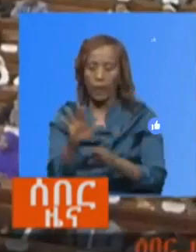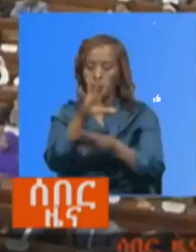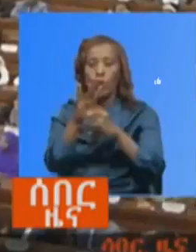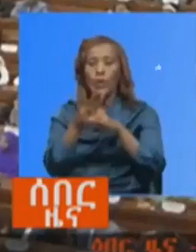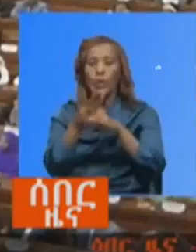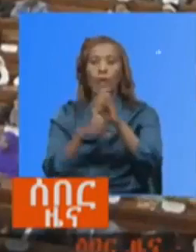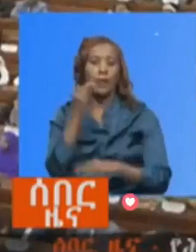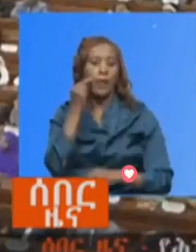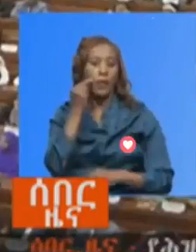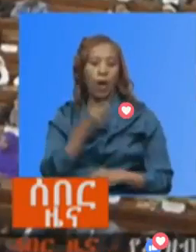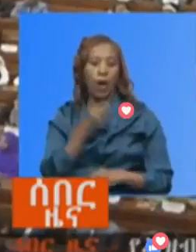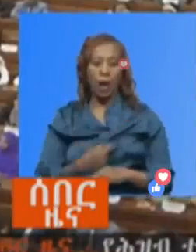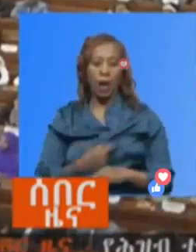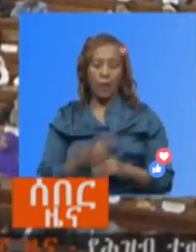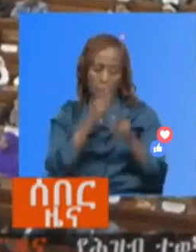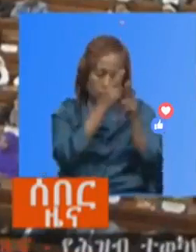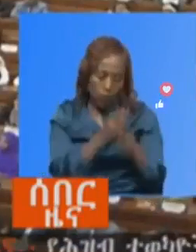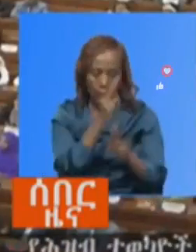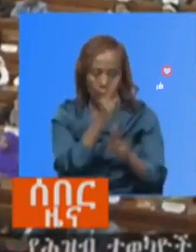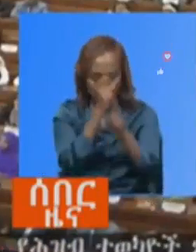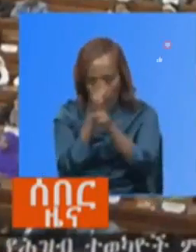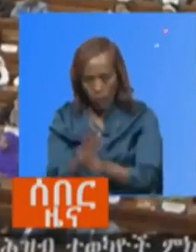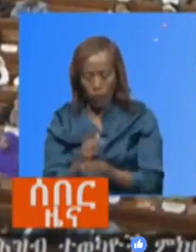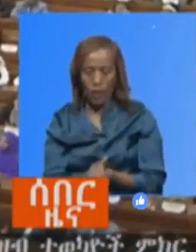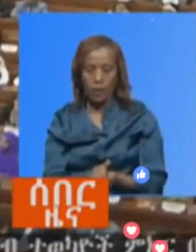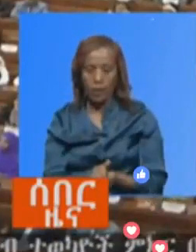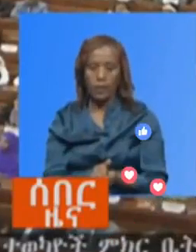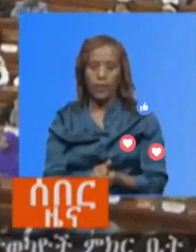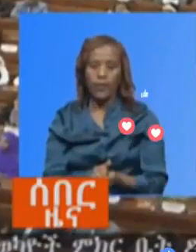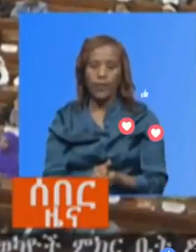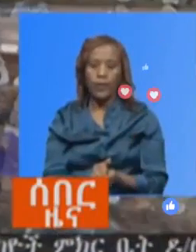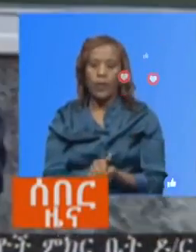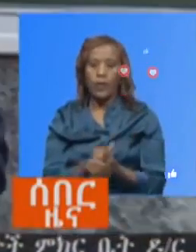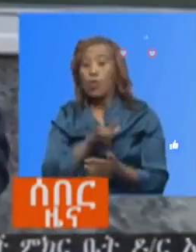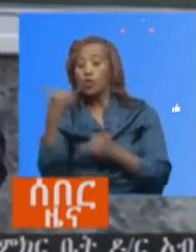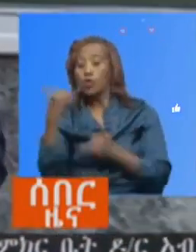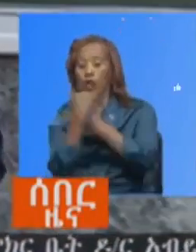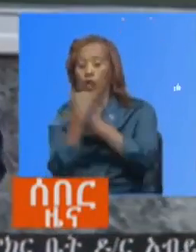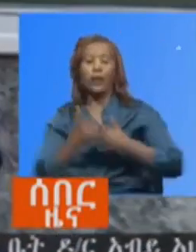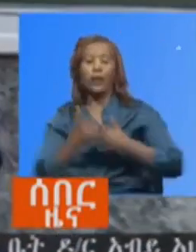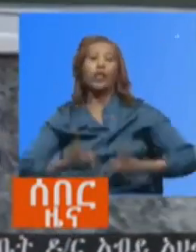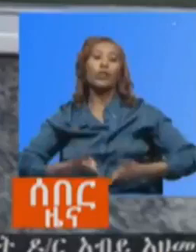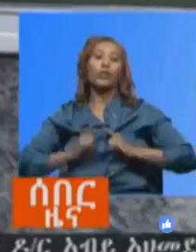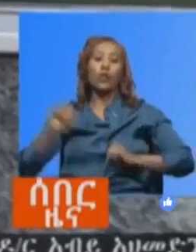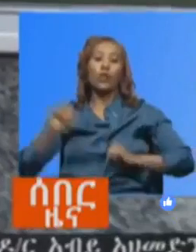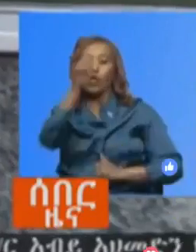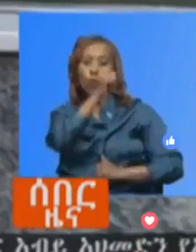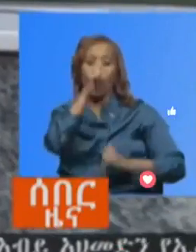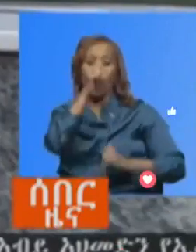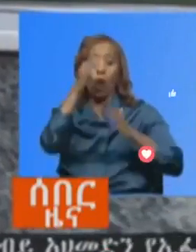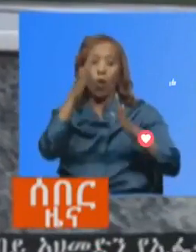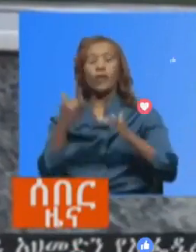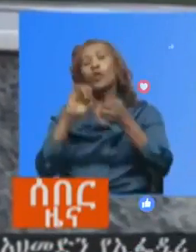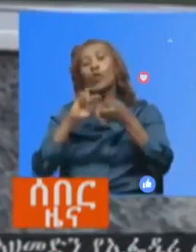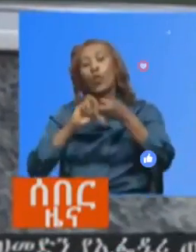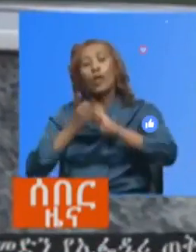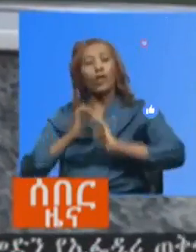አባላት፣ ክቡራትና ክቡራን፣ በውጭ አገር የምትኖሩ ኢትዮጵያውያን